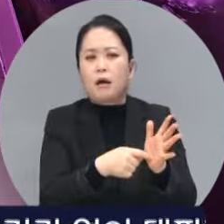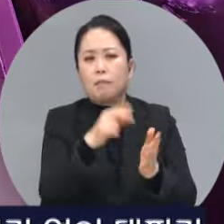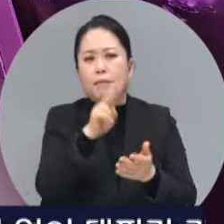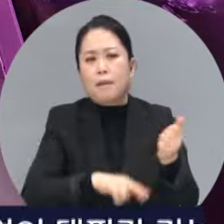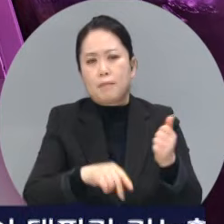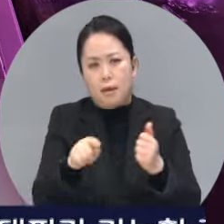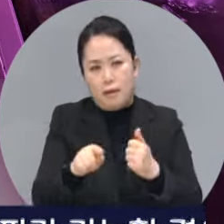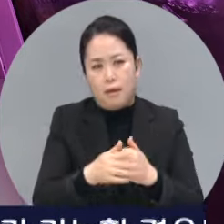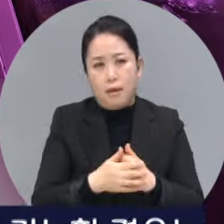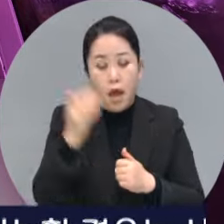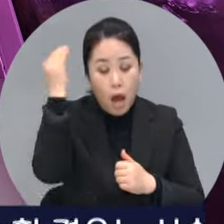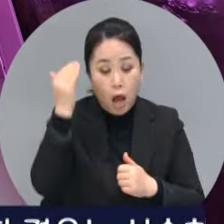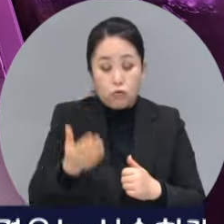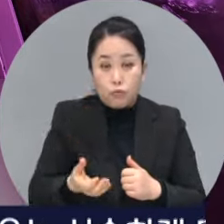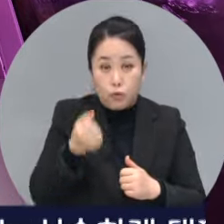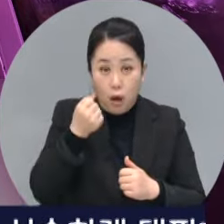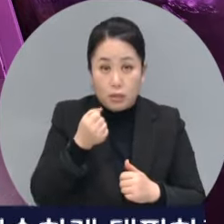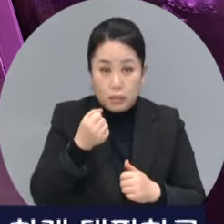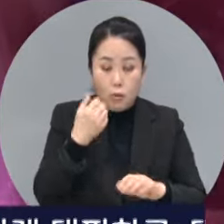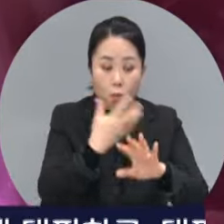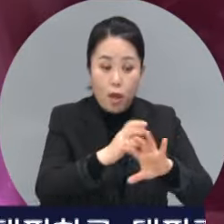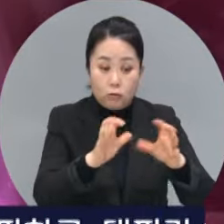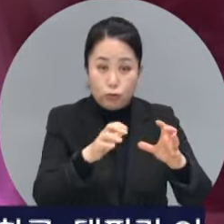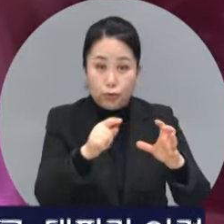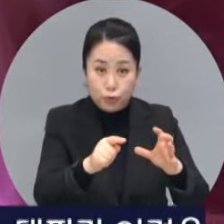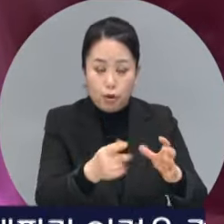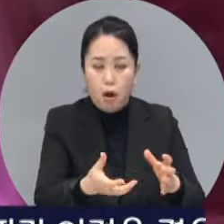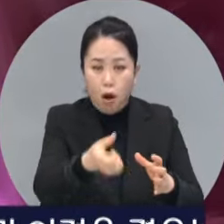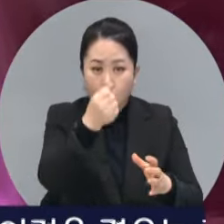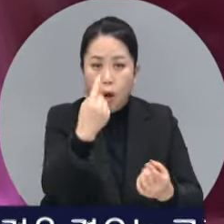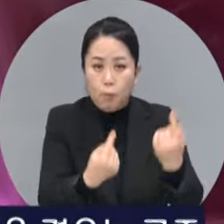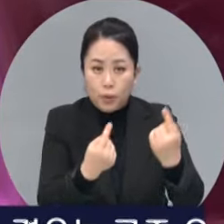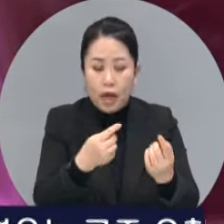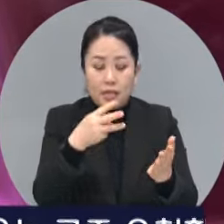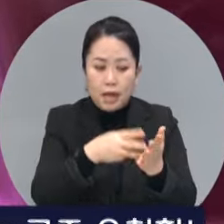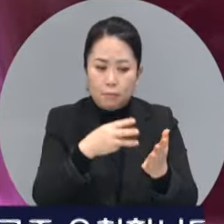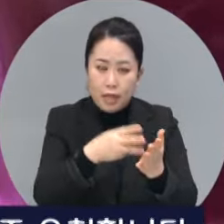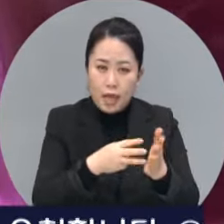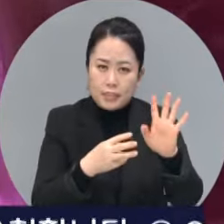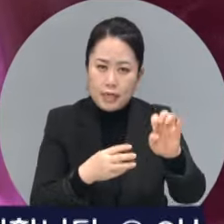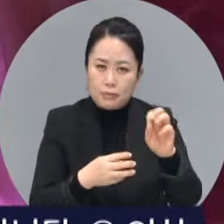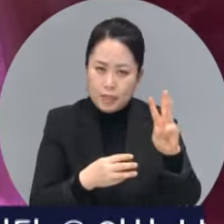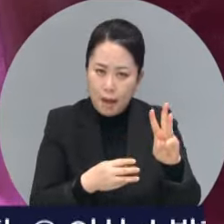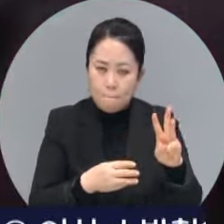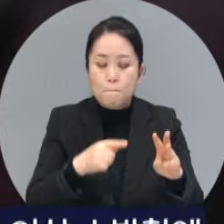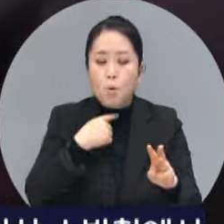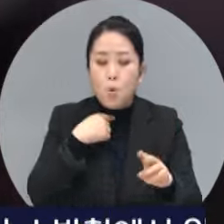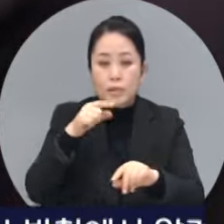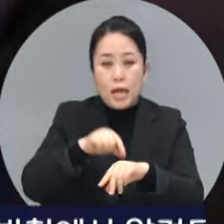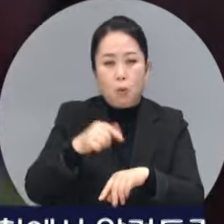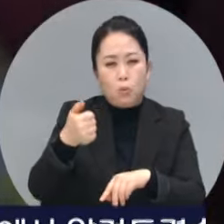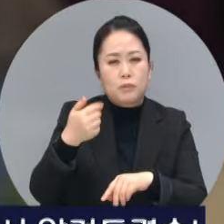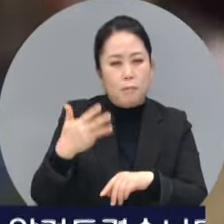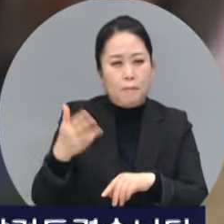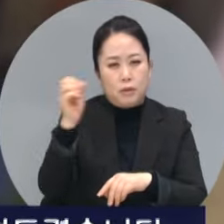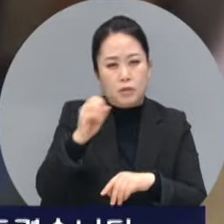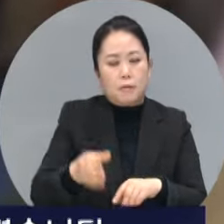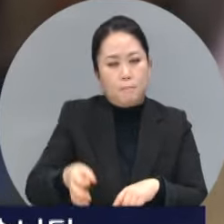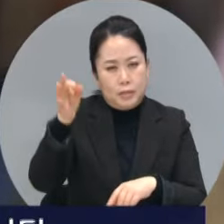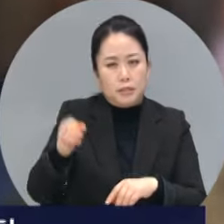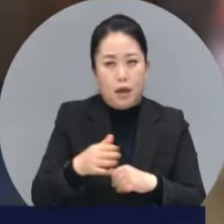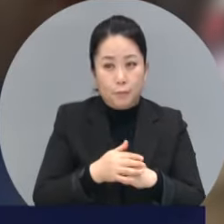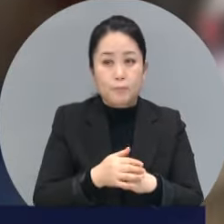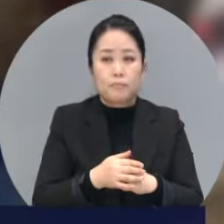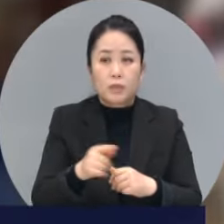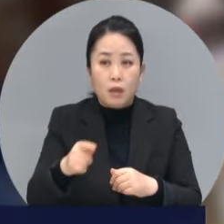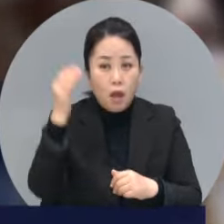돼지고기는 외국산보다 삼겹살이 40%, 목살은 35%가량 더 비쌉니다. 캐나다산 삼겹살 맞죠?